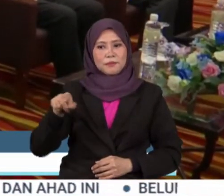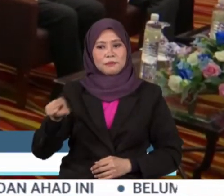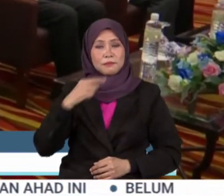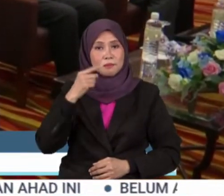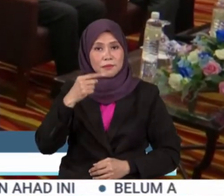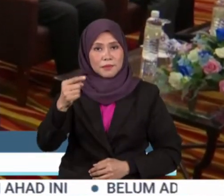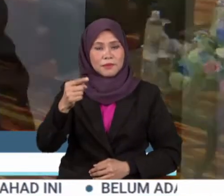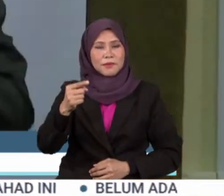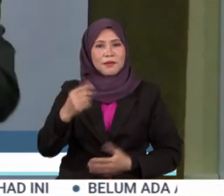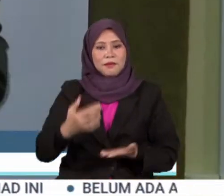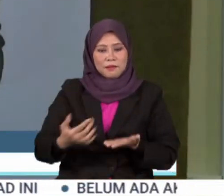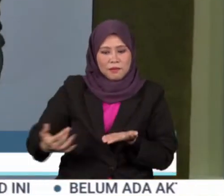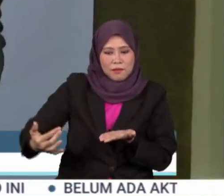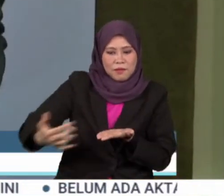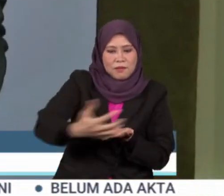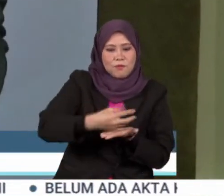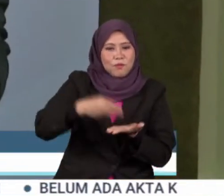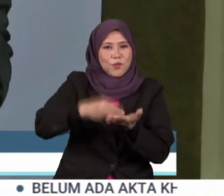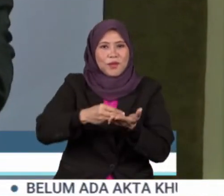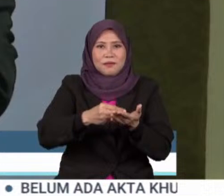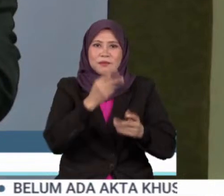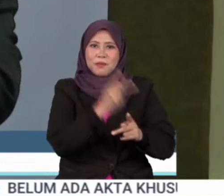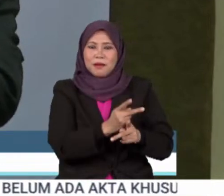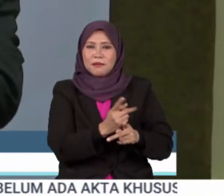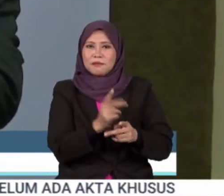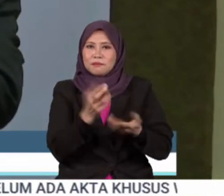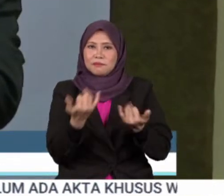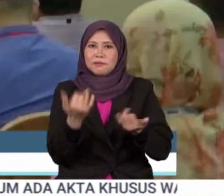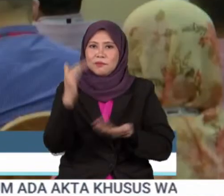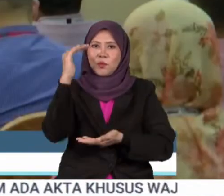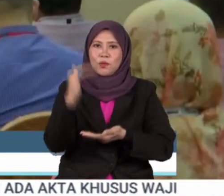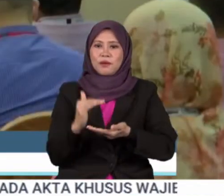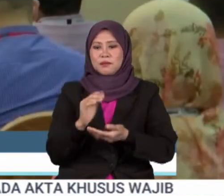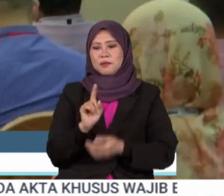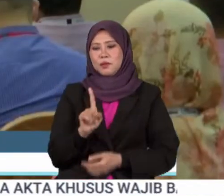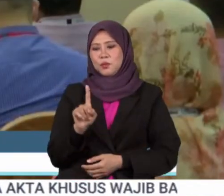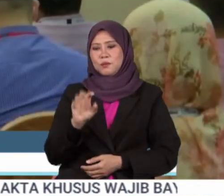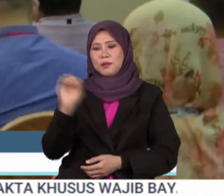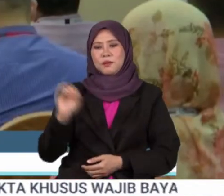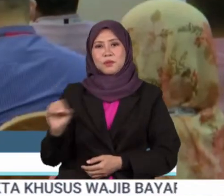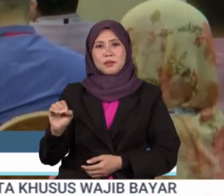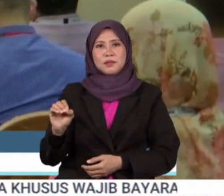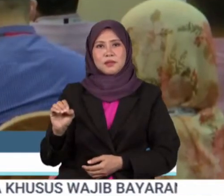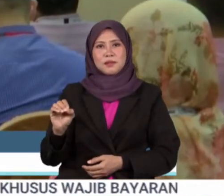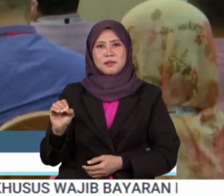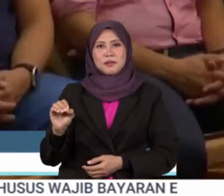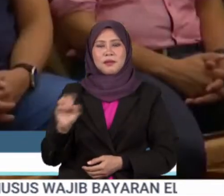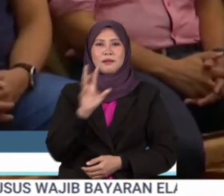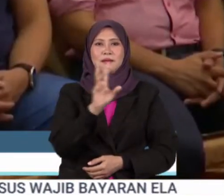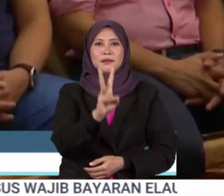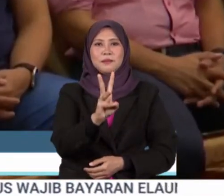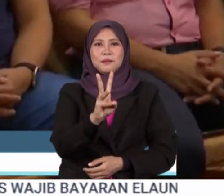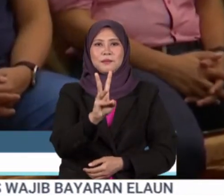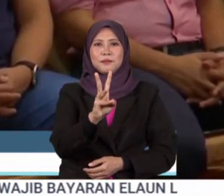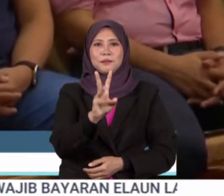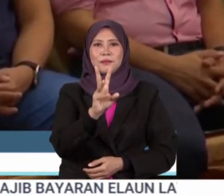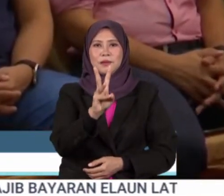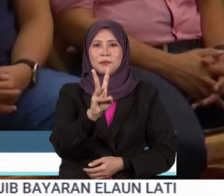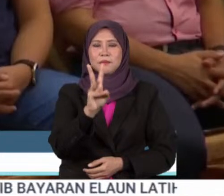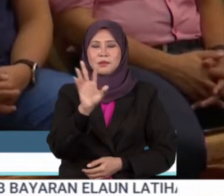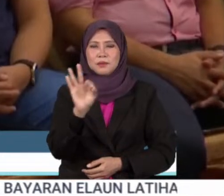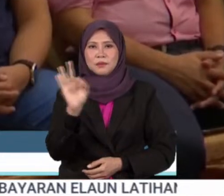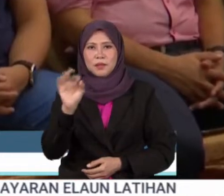hasil kutipan di Labuan mencatat penurunan satu pratus yaitu 669.000